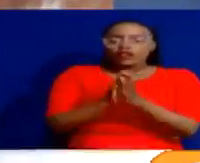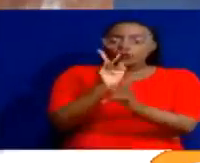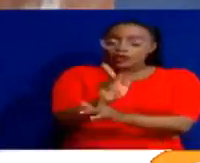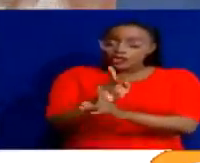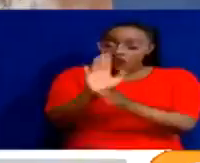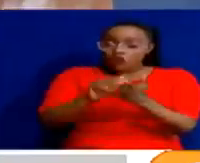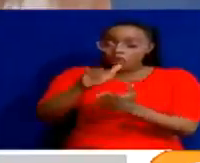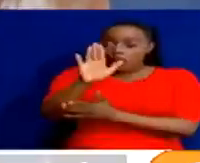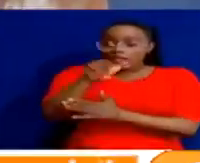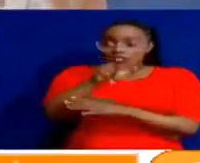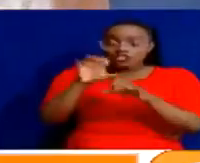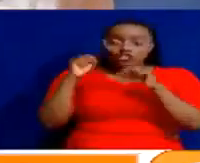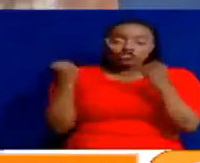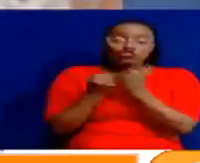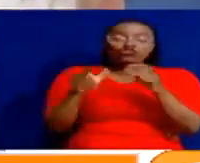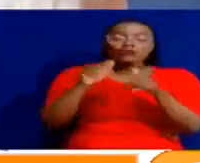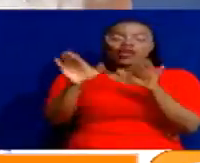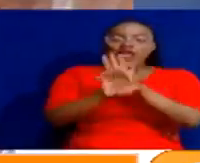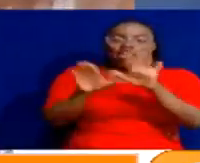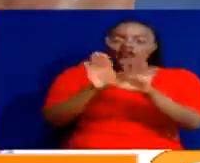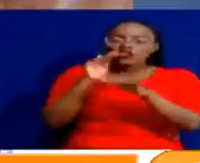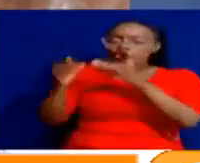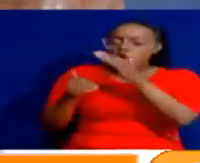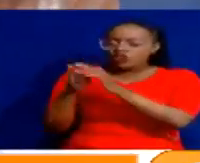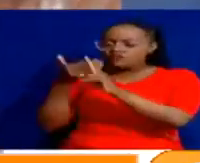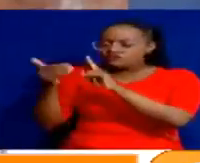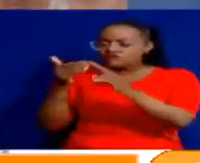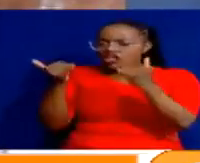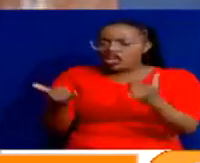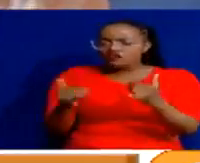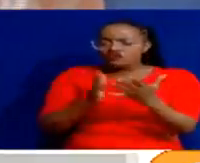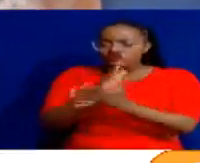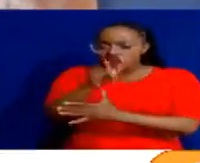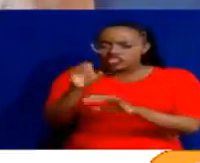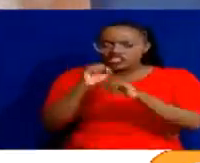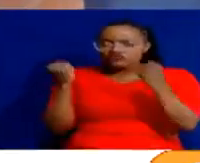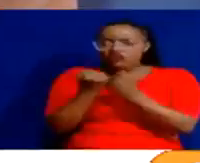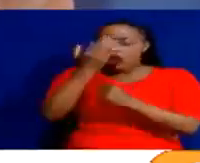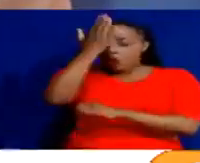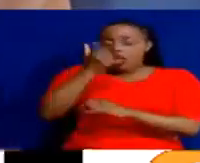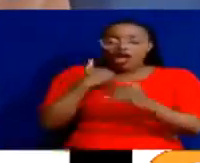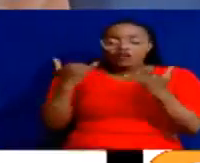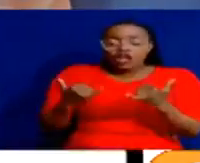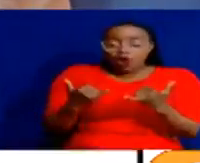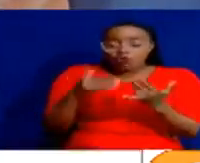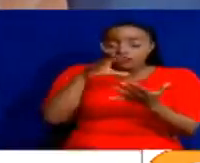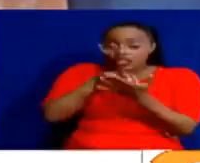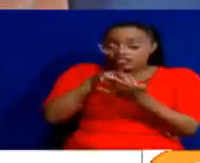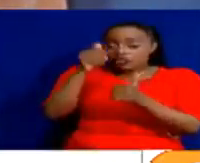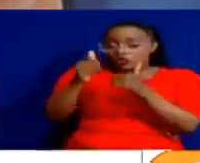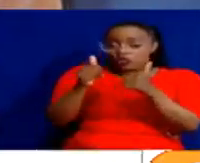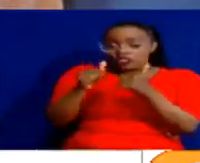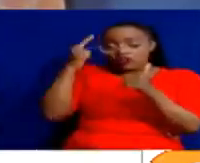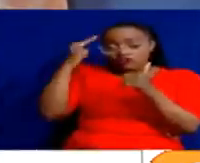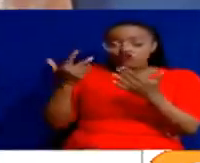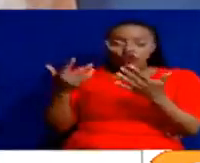tujihadhari sana katika hizi social media. Mambo yote, ushawishi wote hivi sasa ni kupitia hapo, kwa sababu hakuna tena vituo ambapo kwamba